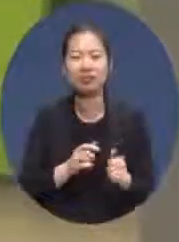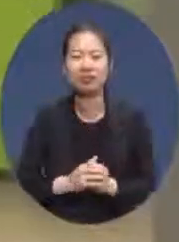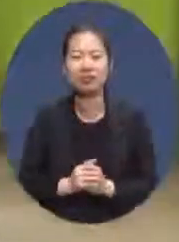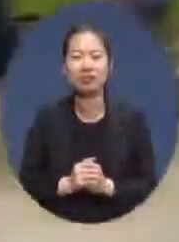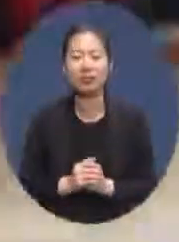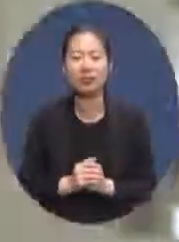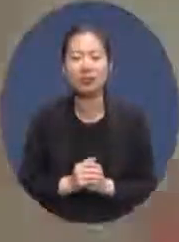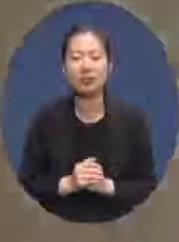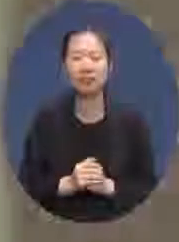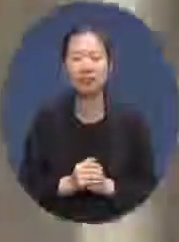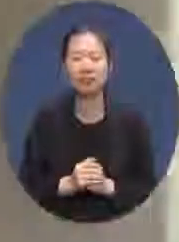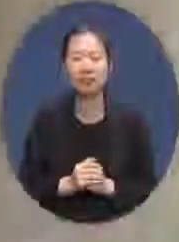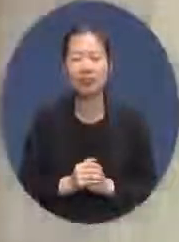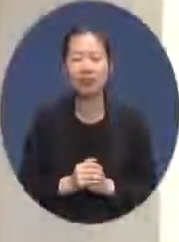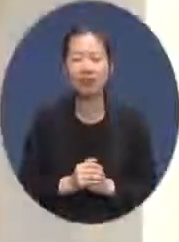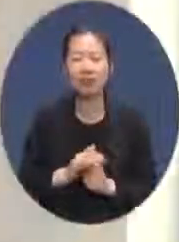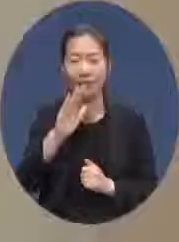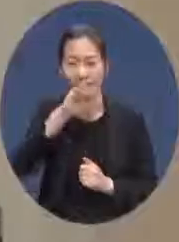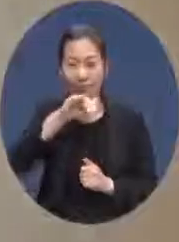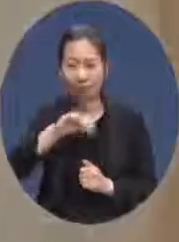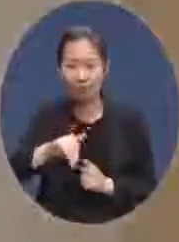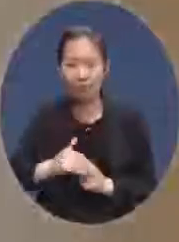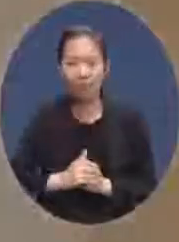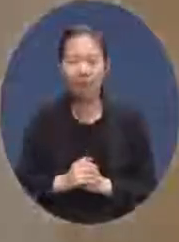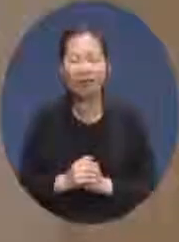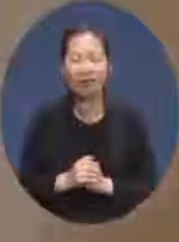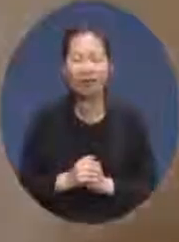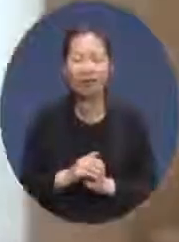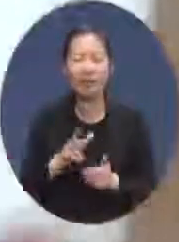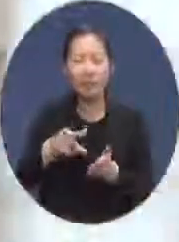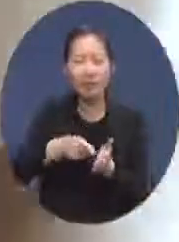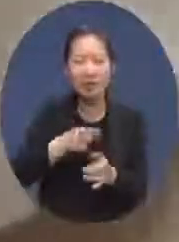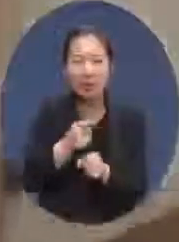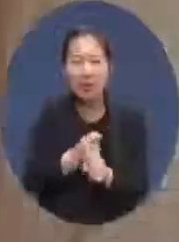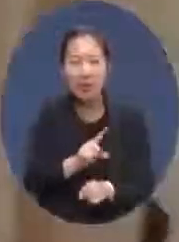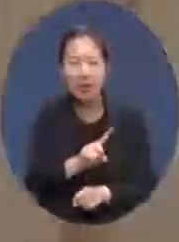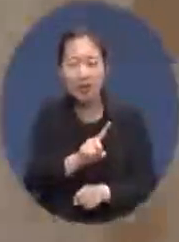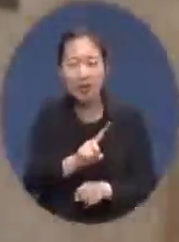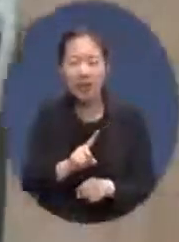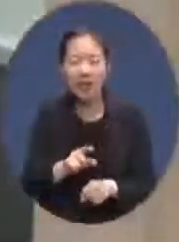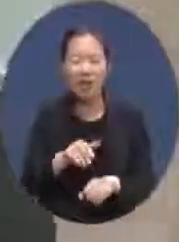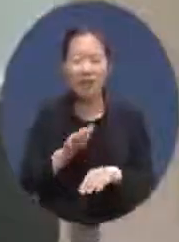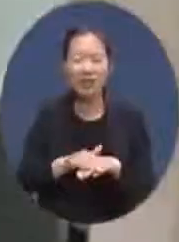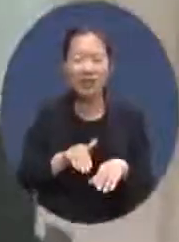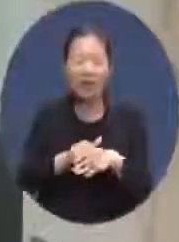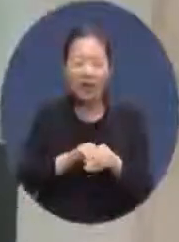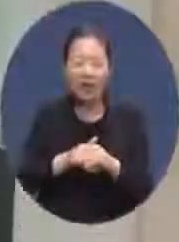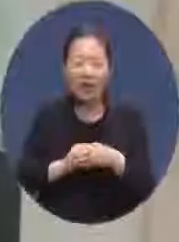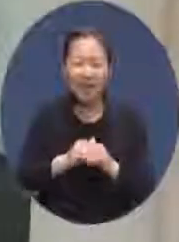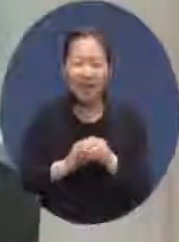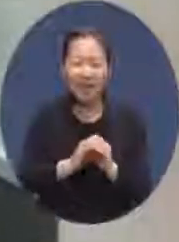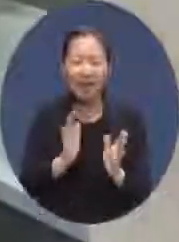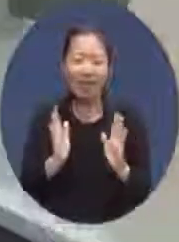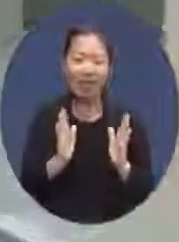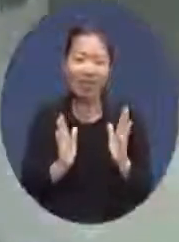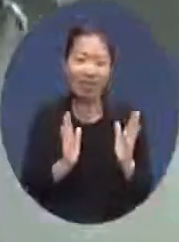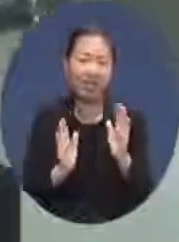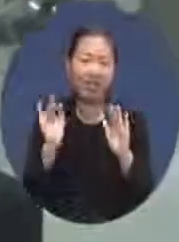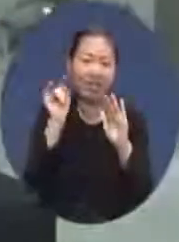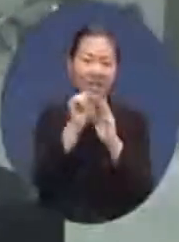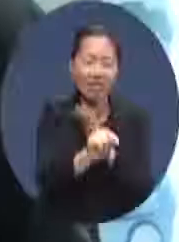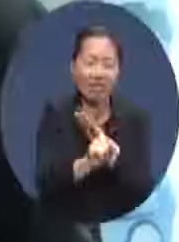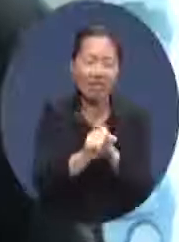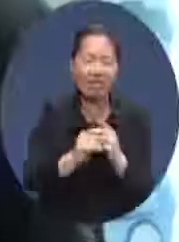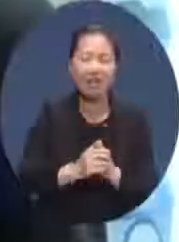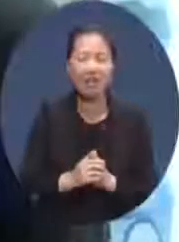어? 배정호가 피자 만드는 건 어때? 피자란 말에 불이 나게 손을 씻으러 달려가네요. 저는